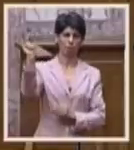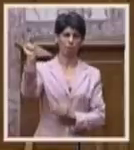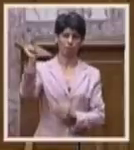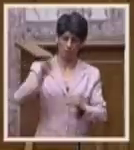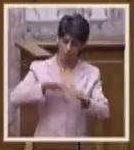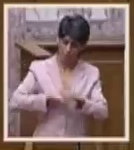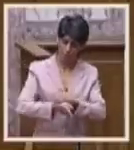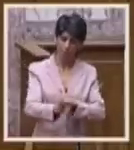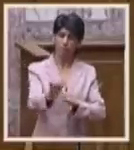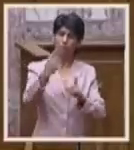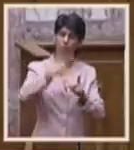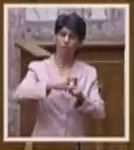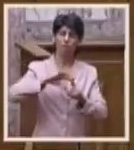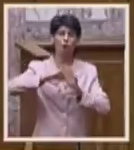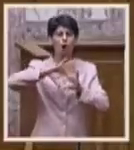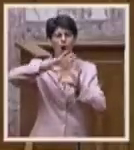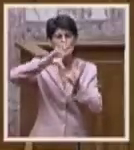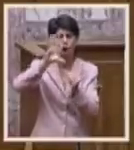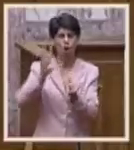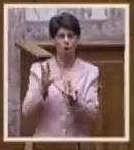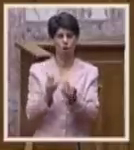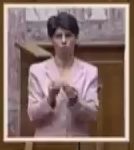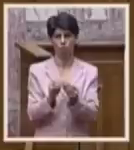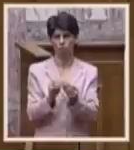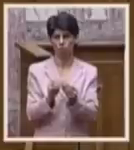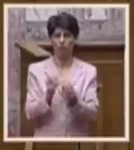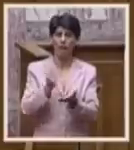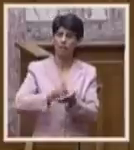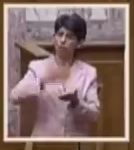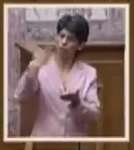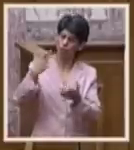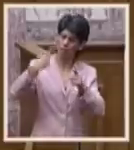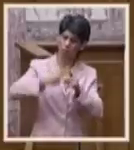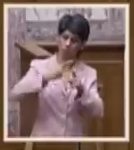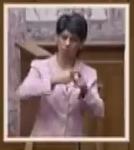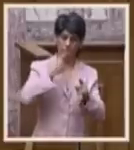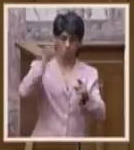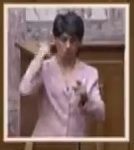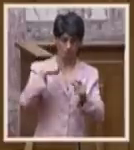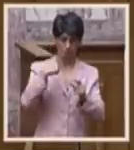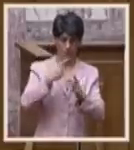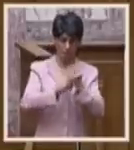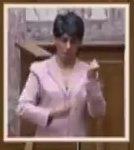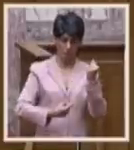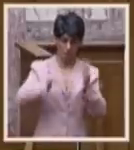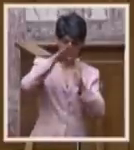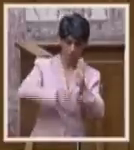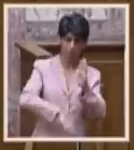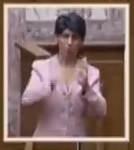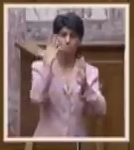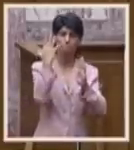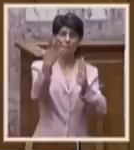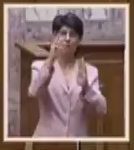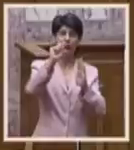τώρα θετικά όλες τις εξονυχιστικές αξιολογήσεις. Μειώσαμε πέρσι το έλλειμμα μας κατά 5 μονάδες του ΑΕΠ όσο